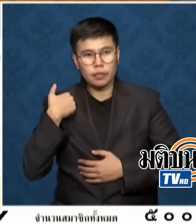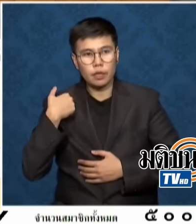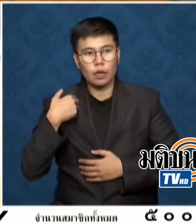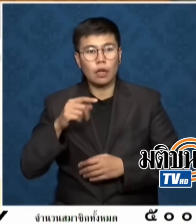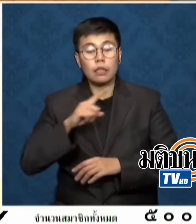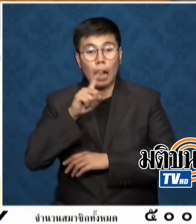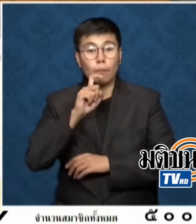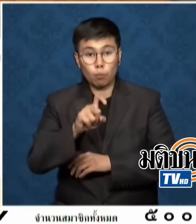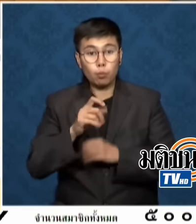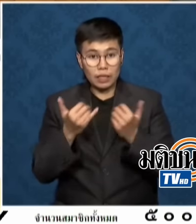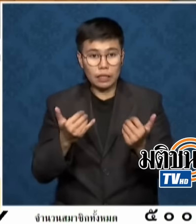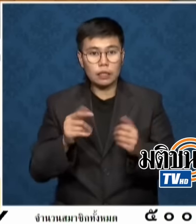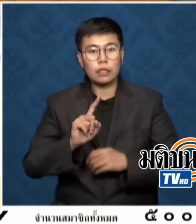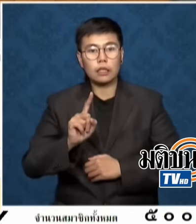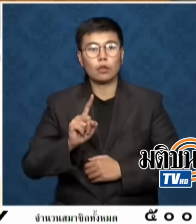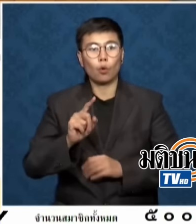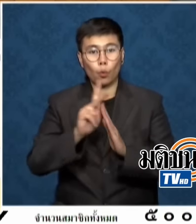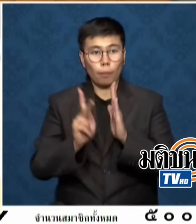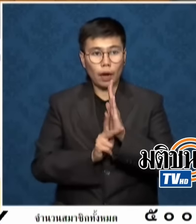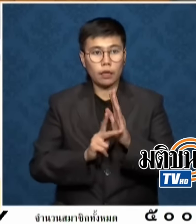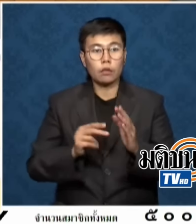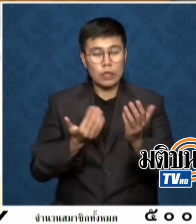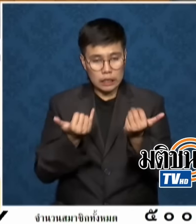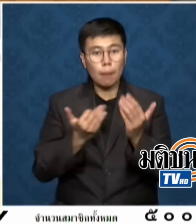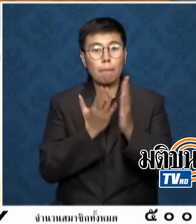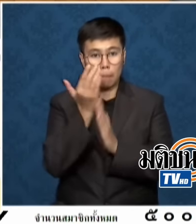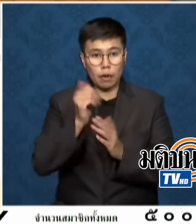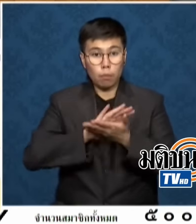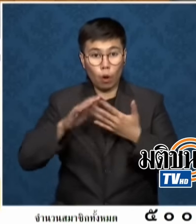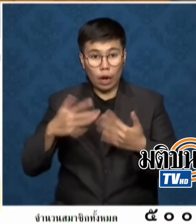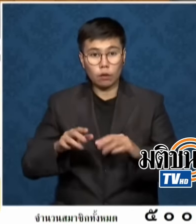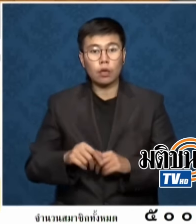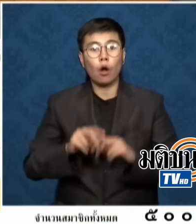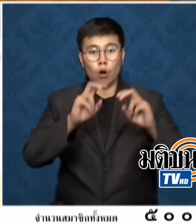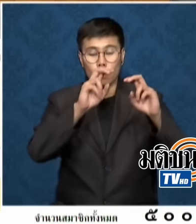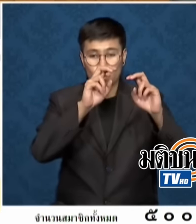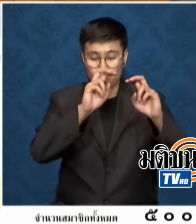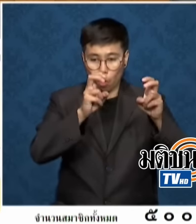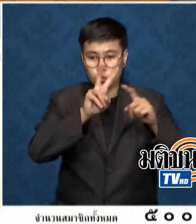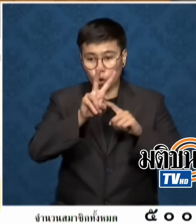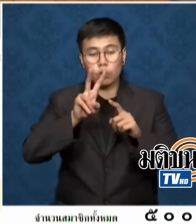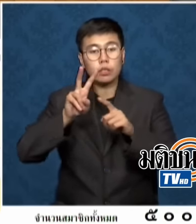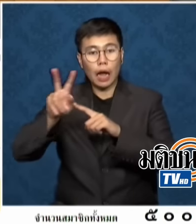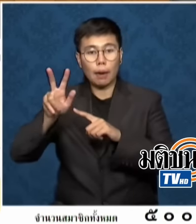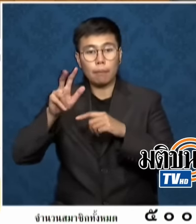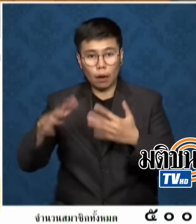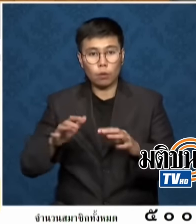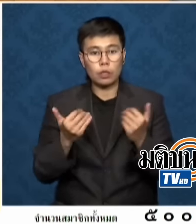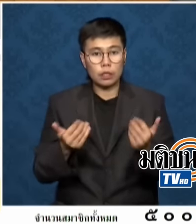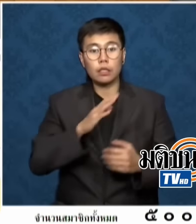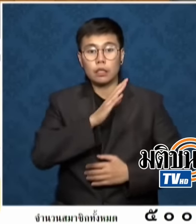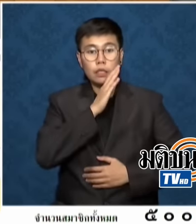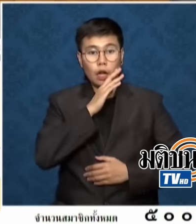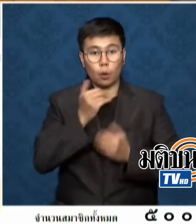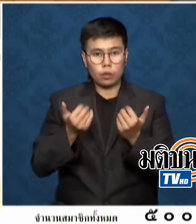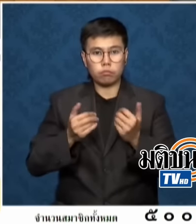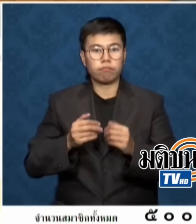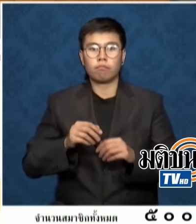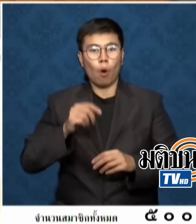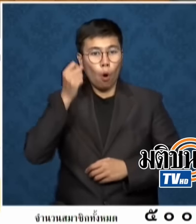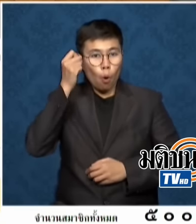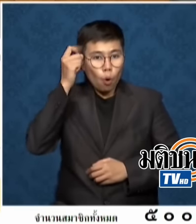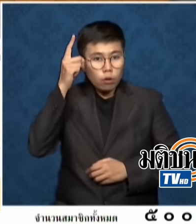ในวันนี้นะคะต้องบอกว่าถึงแม้กฎหมายเราจะผ่านไปเรียบร้อยในถึงขั้นวาระ2วาระ3ก็ตามแต่ถ้าเราไม่ทำความเข้าใ